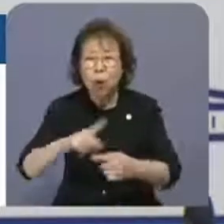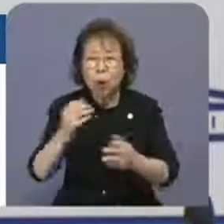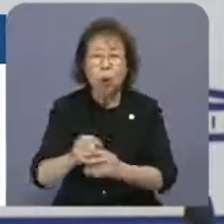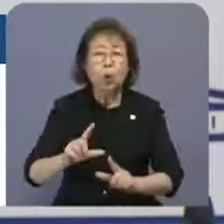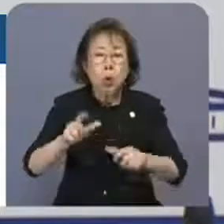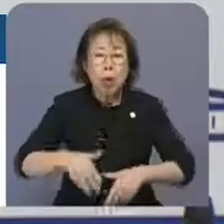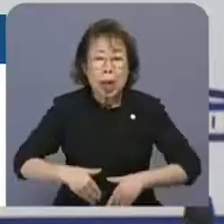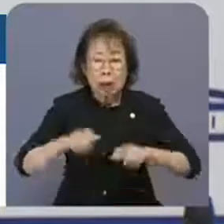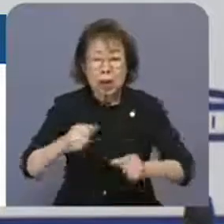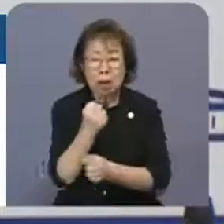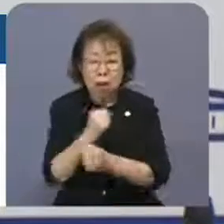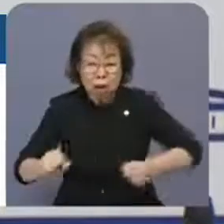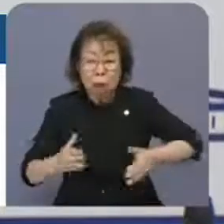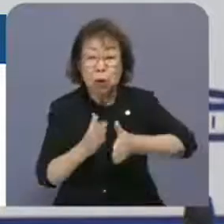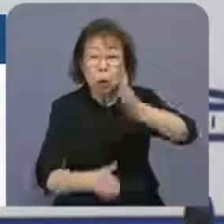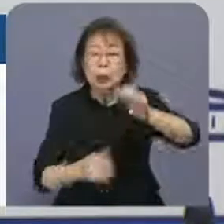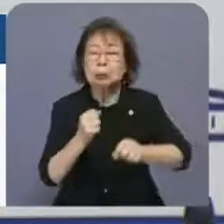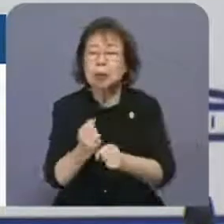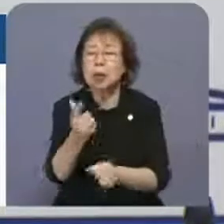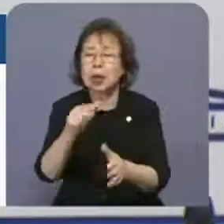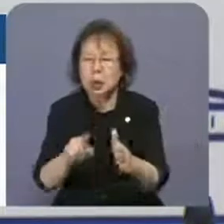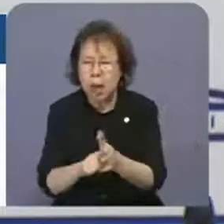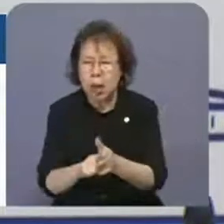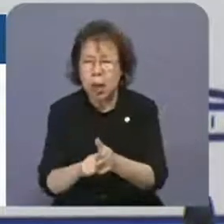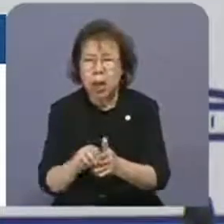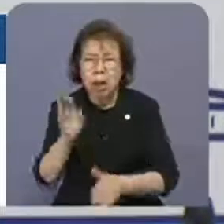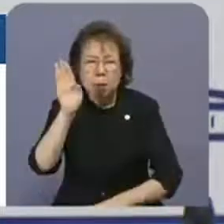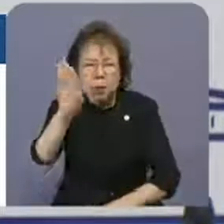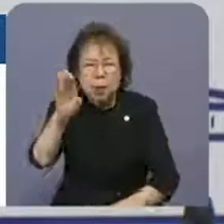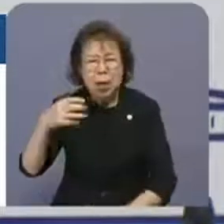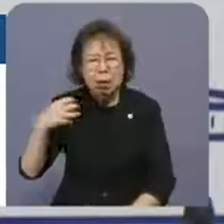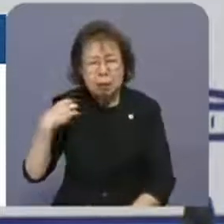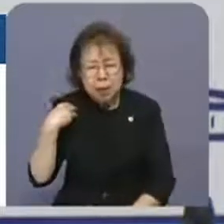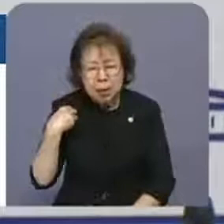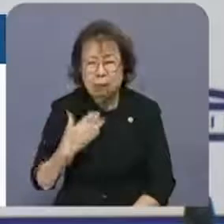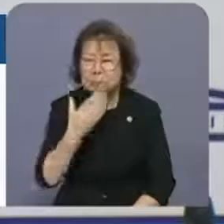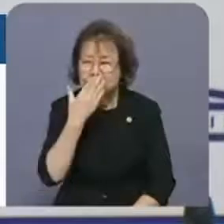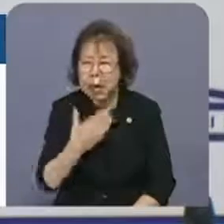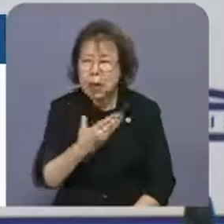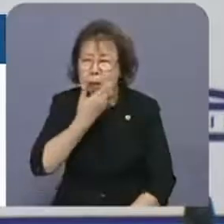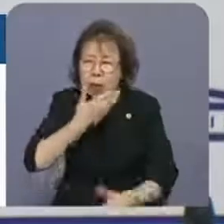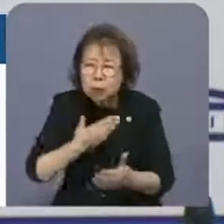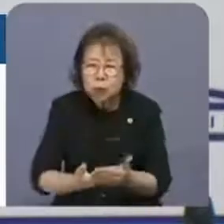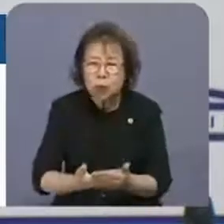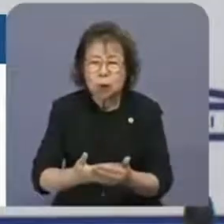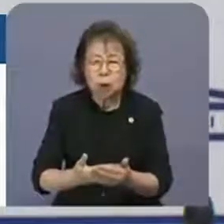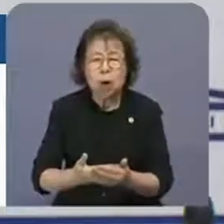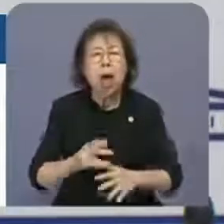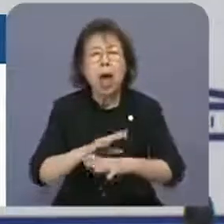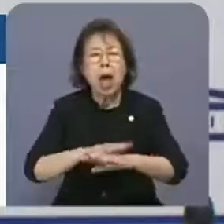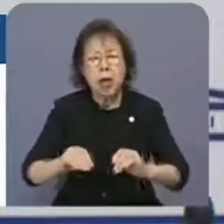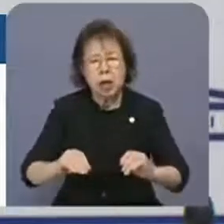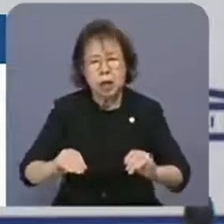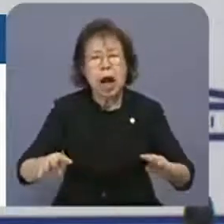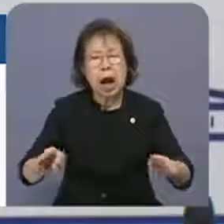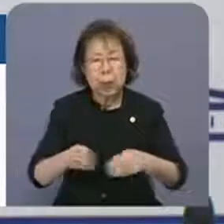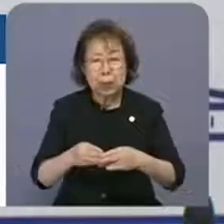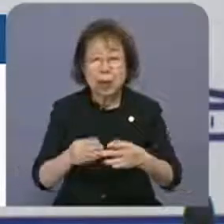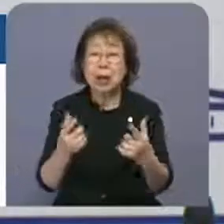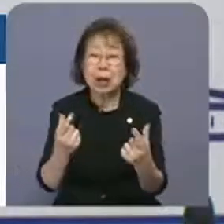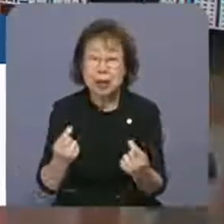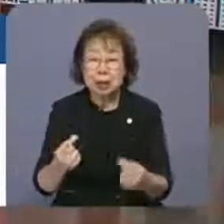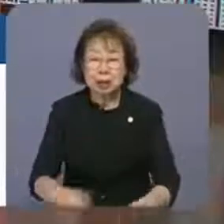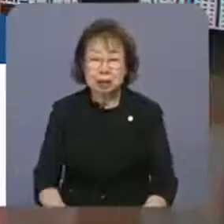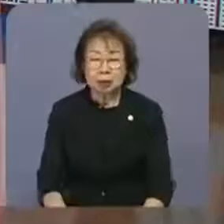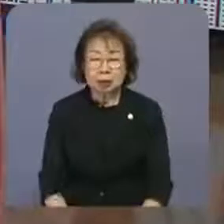또 동남권 메가시티, 지역의 미래를 책임질 주요 현안의 해결이 맞물려